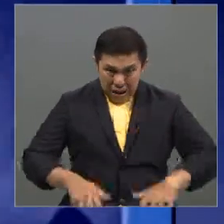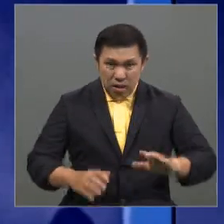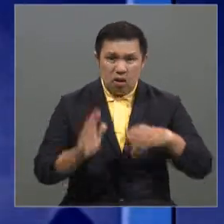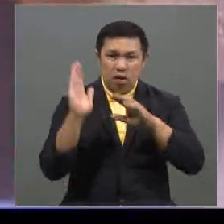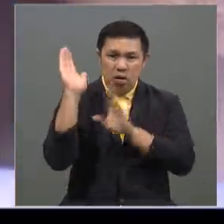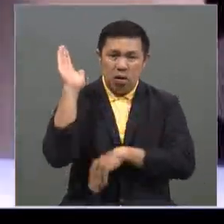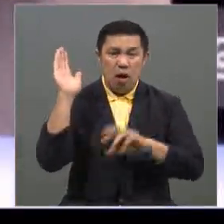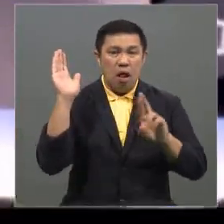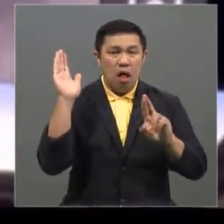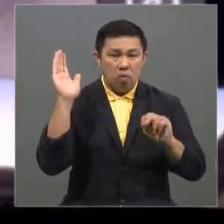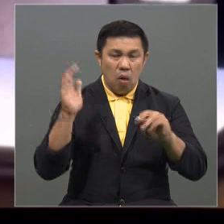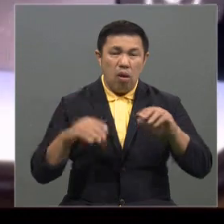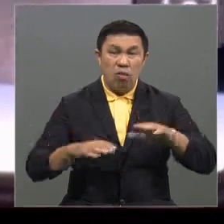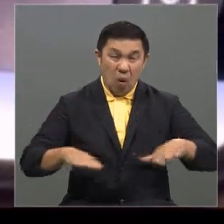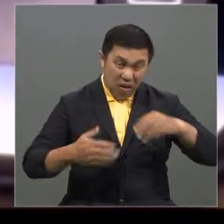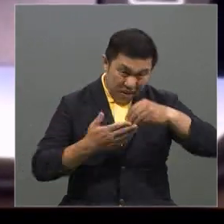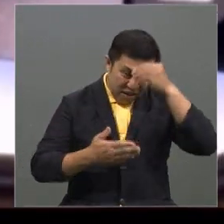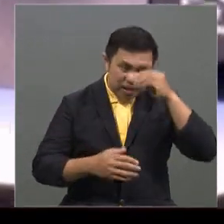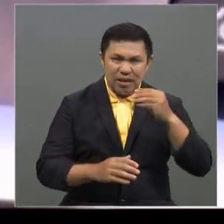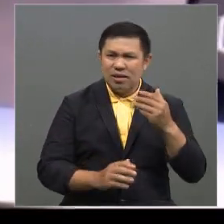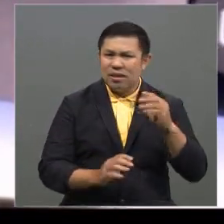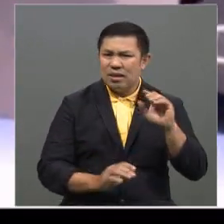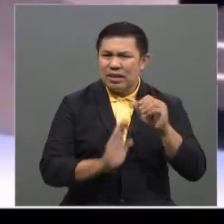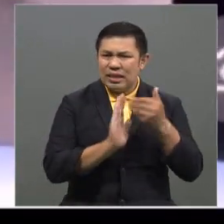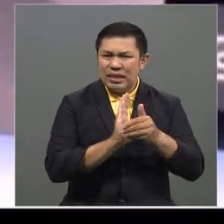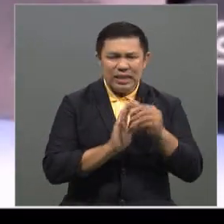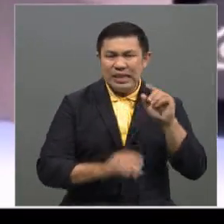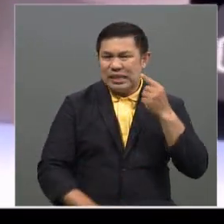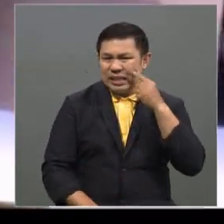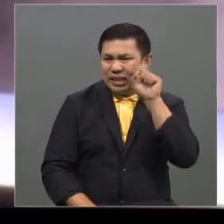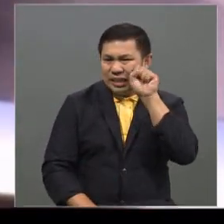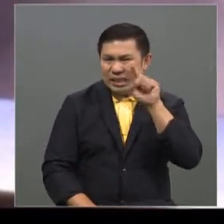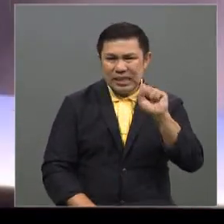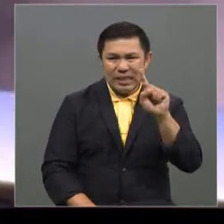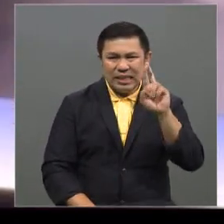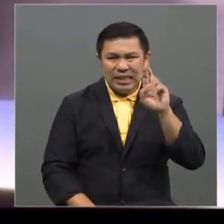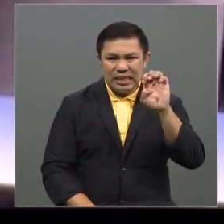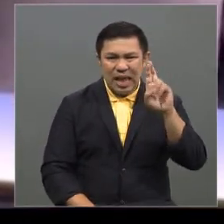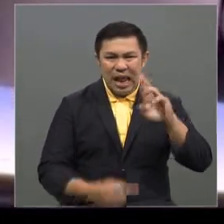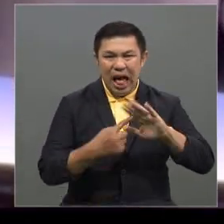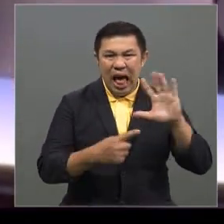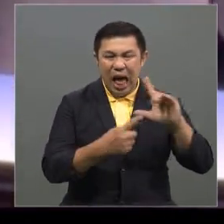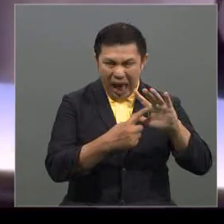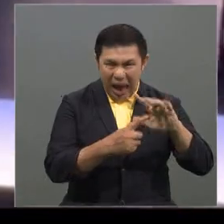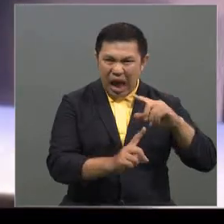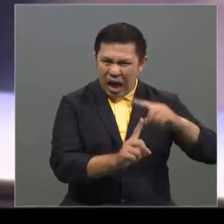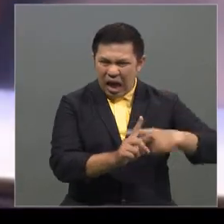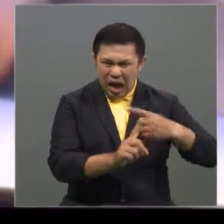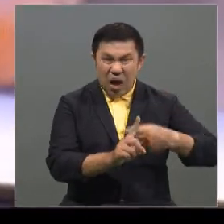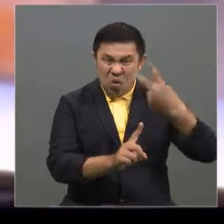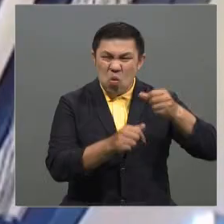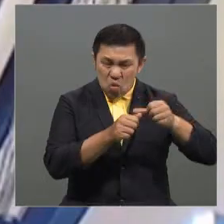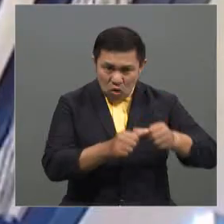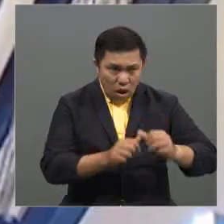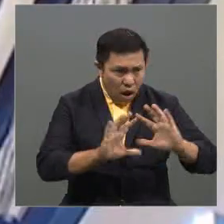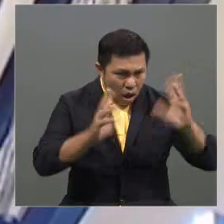นองแต่น้องมาเรียนที่ศรีราชาตนเองก็เลยตามมาอยู่ด้วยอยู่ได้ประมาณ2เดือนแต่พอหายไปหลายวันก็รู้สึกเป็น